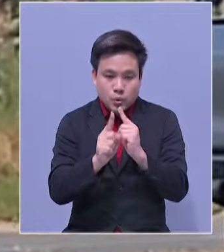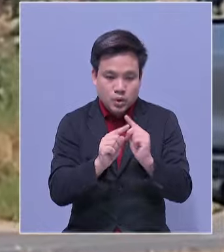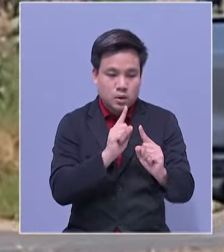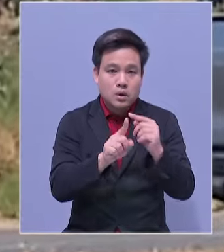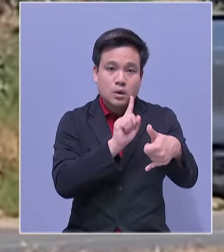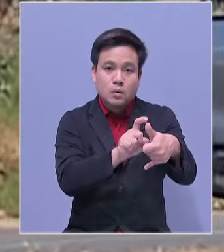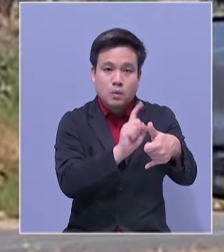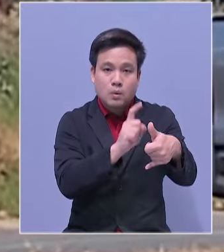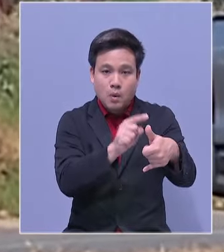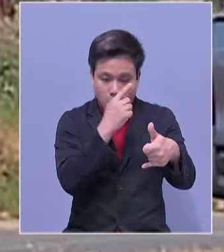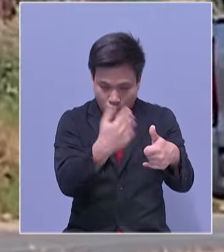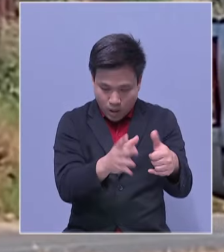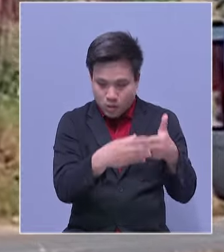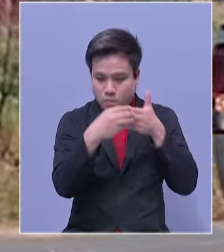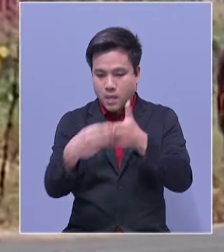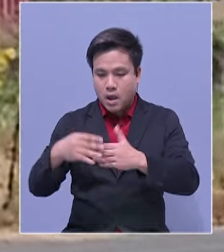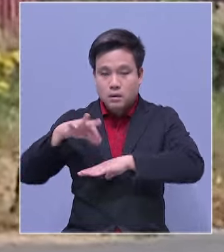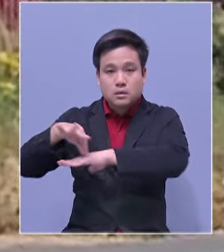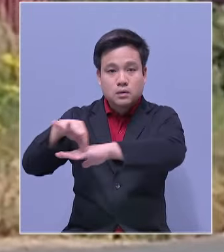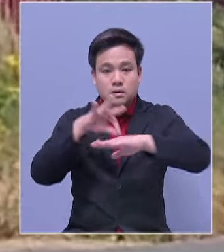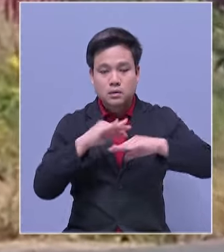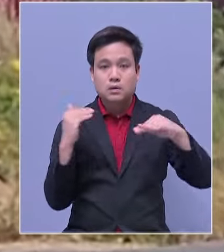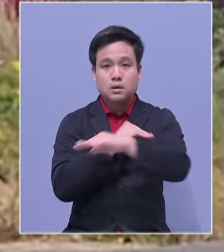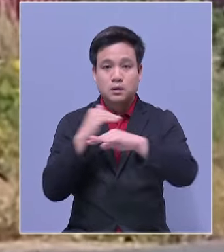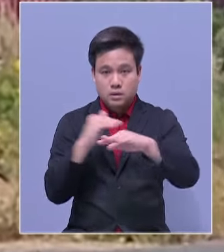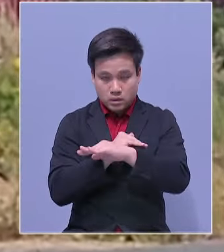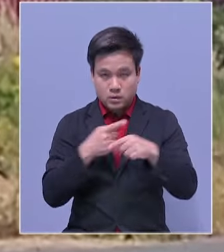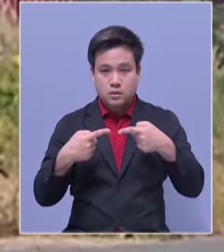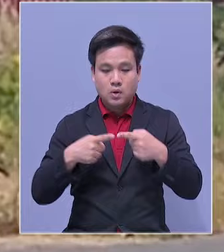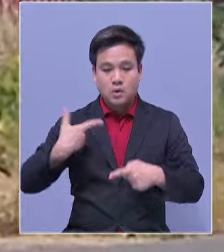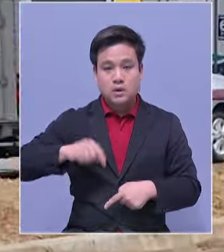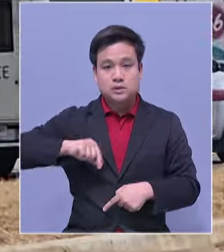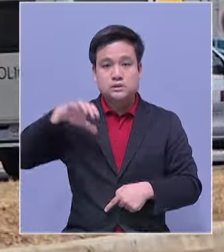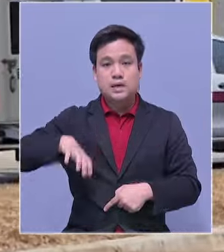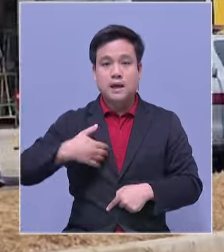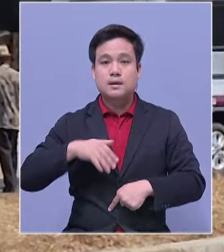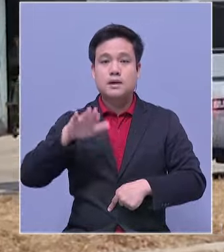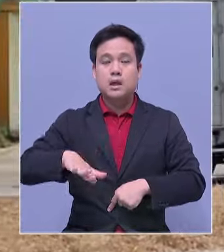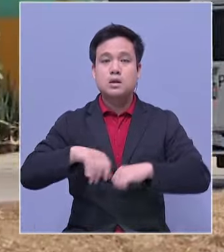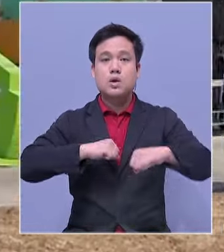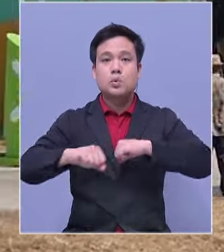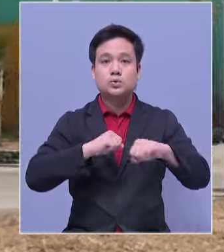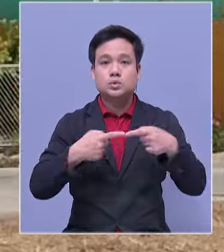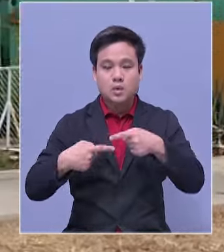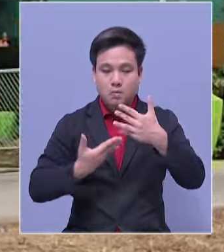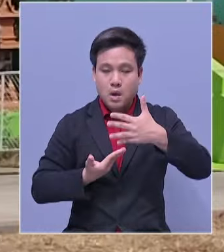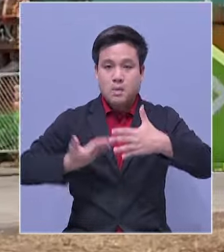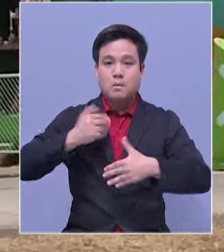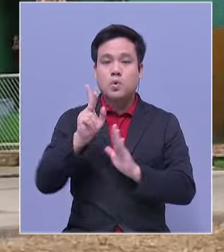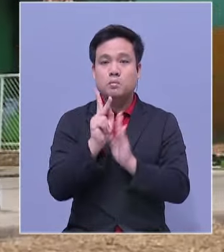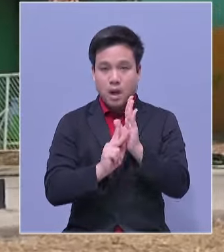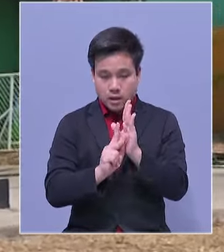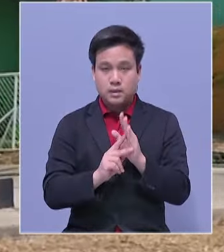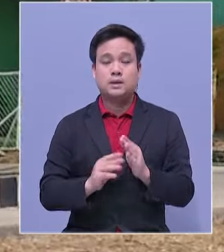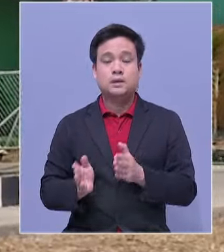นะคะก่อนตำรวจจะนำตัวไปชี้จุดเกิดเหตุแล้วส่งสารเด็กและเยาวชนดำเนินคดีตามกฎหมายทีนี้ทางผู้กำกับสพกุดข้าปุ้นเนี่ย